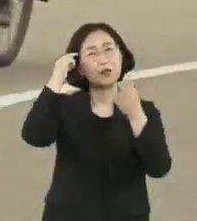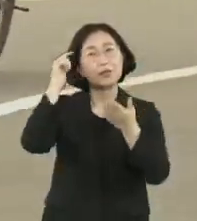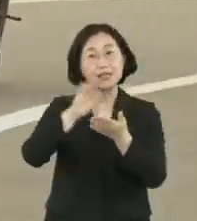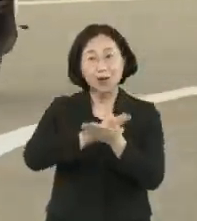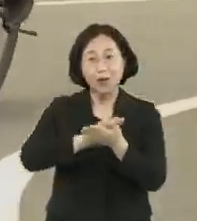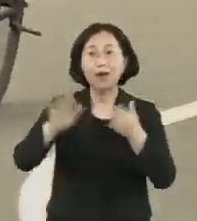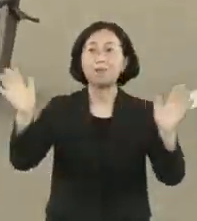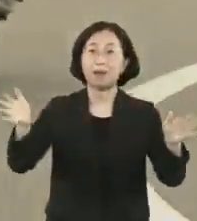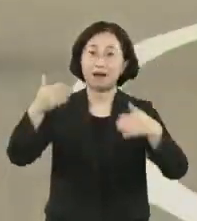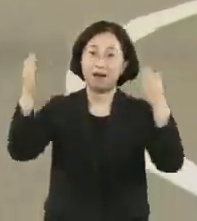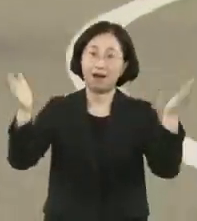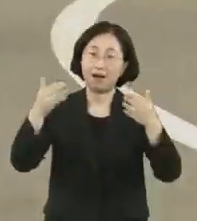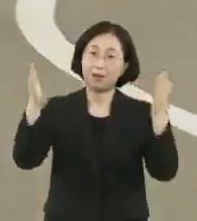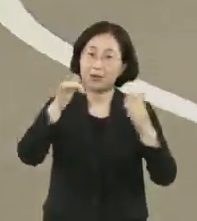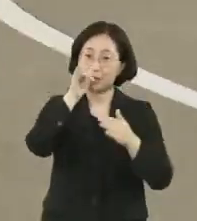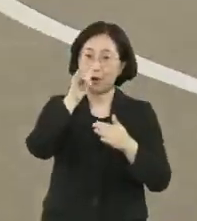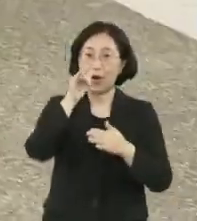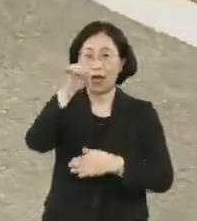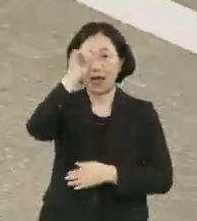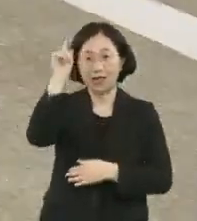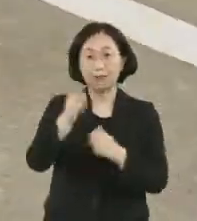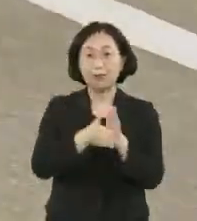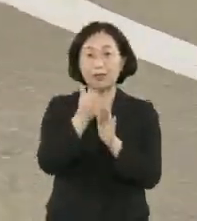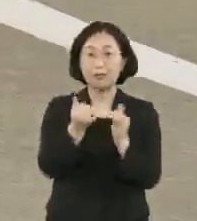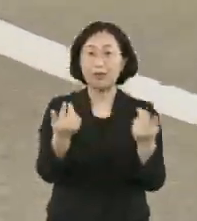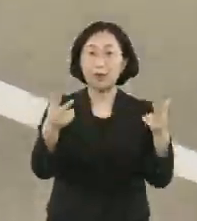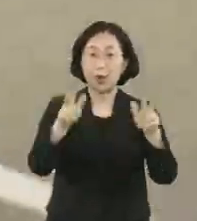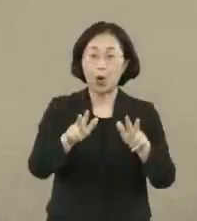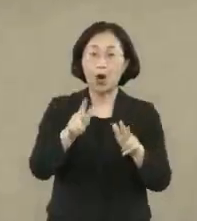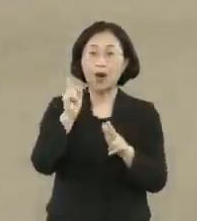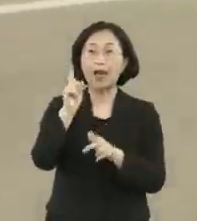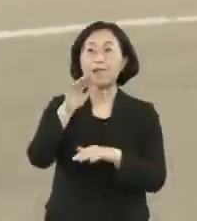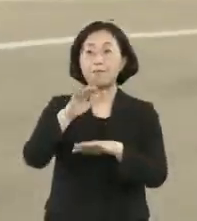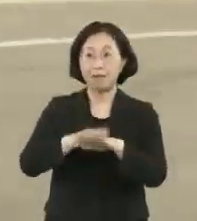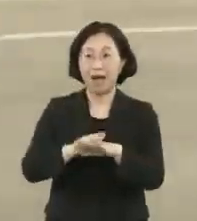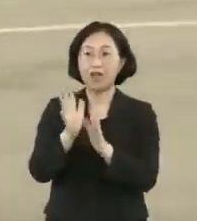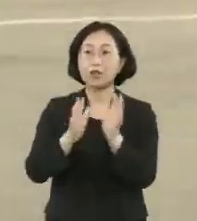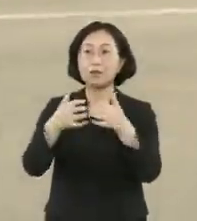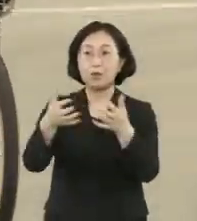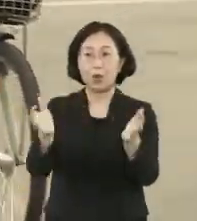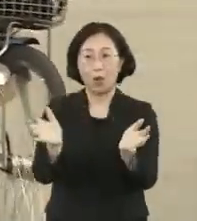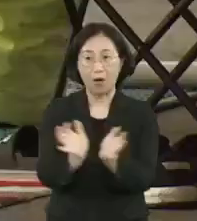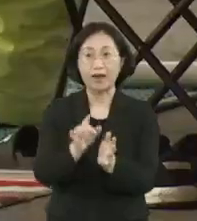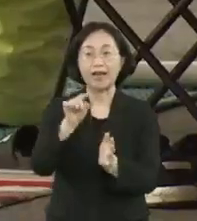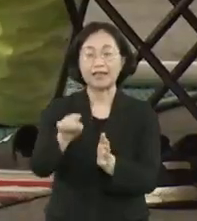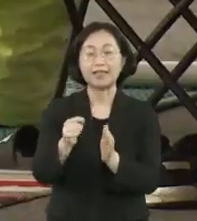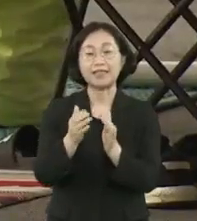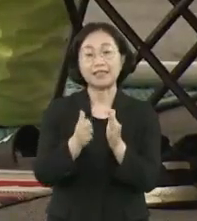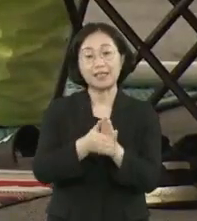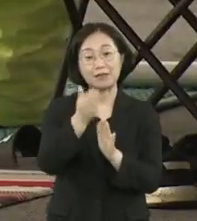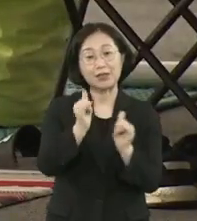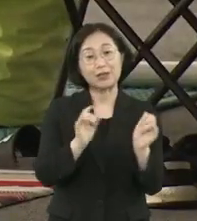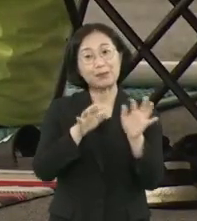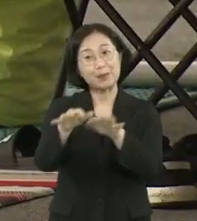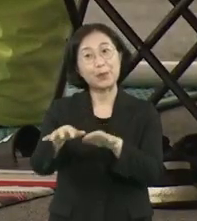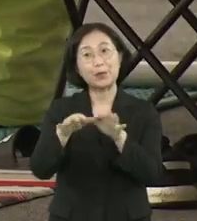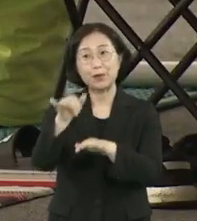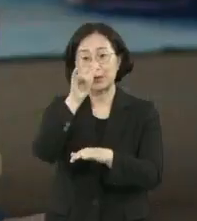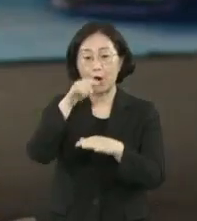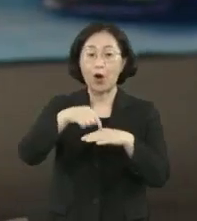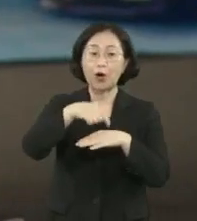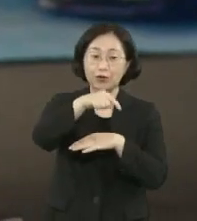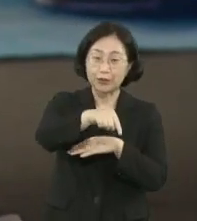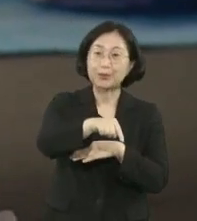바람이 불면서 대전 엑스포 시민공원과 한다 수목원엔 시민들의 발길이 이어졌습니다. 야외지만